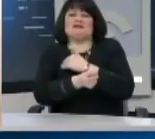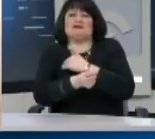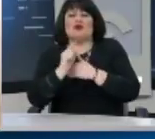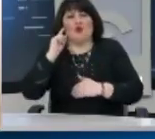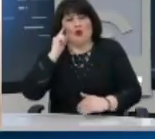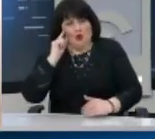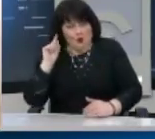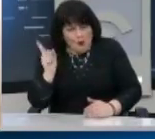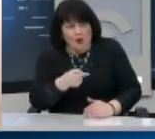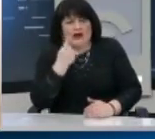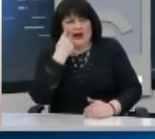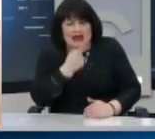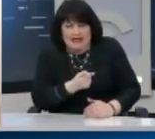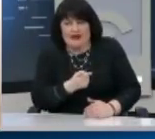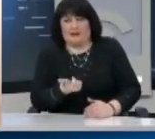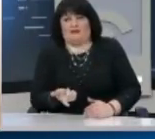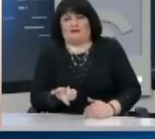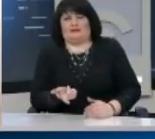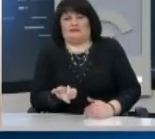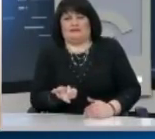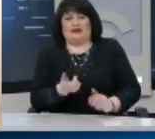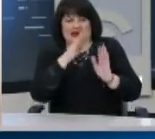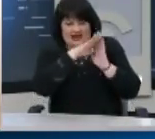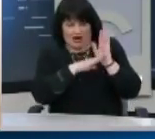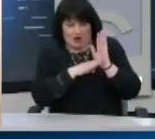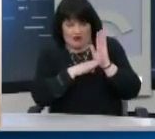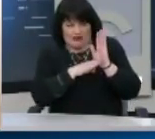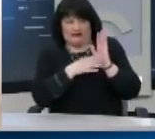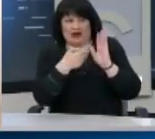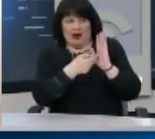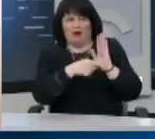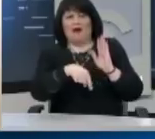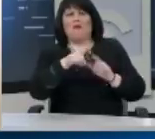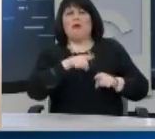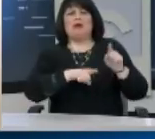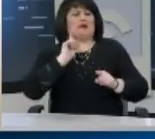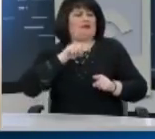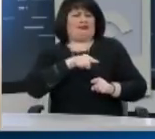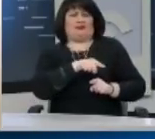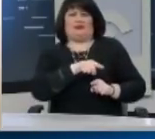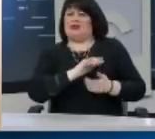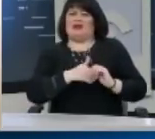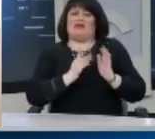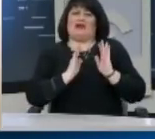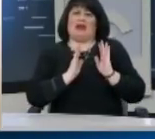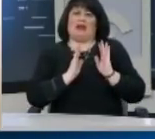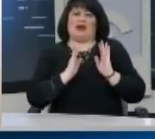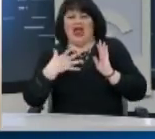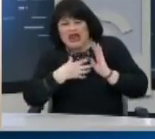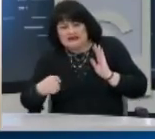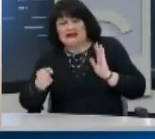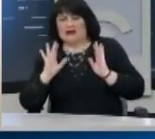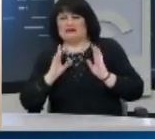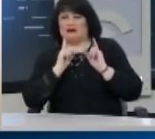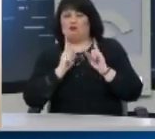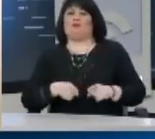εισπράξαμε δηλαδή την εξαίρεση από τους κανόνες διότι προφανώς ουδέποτε η απόφαση η